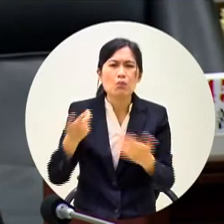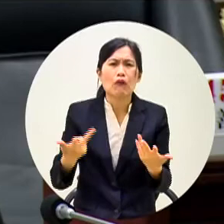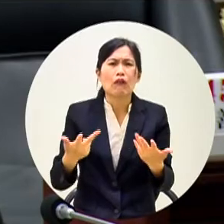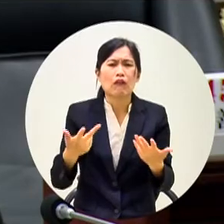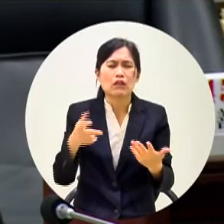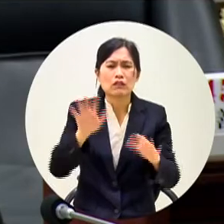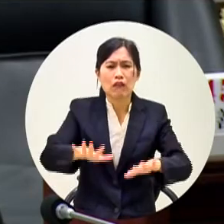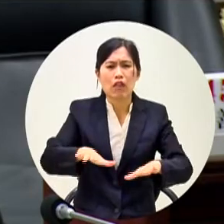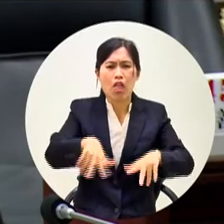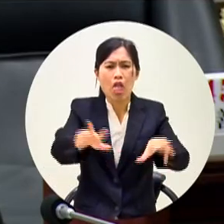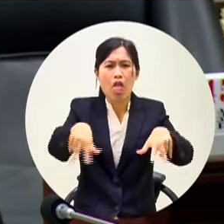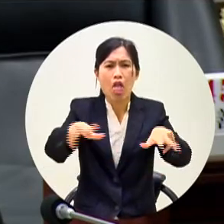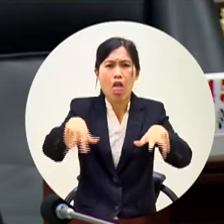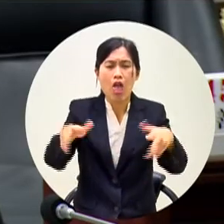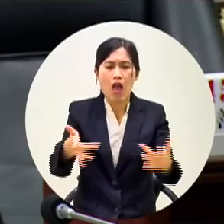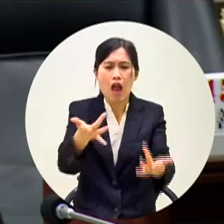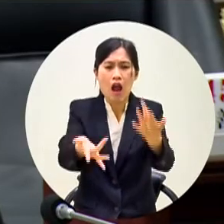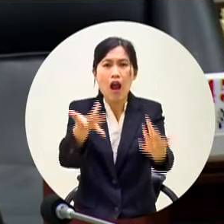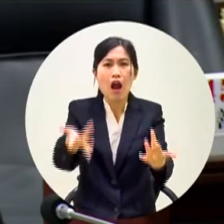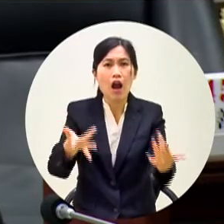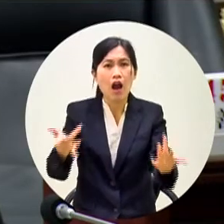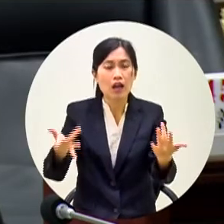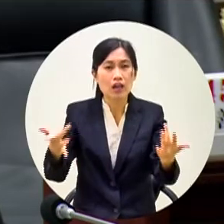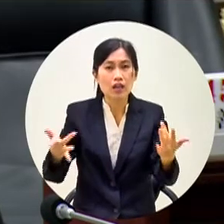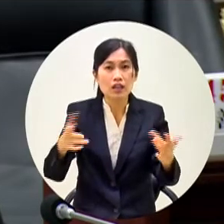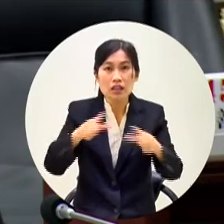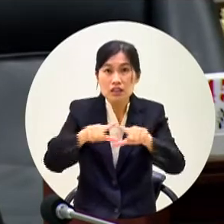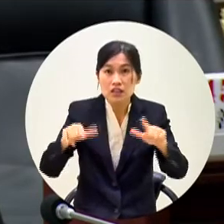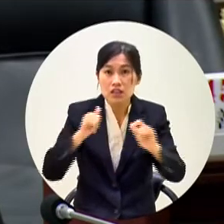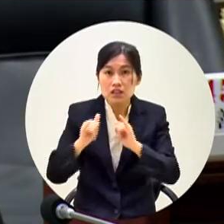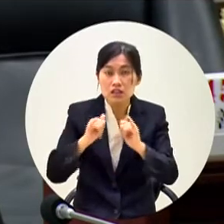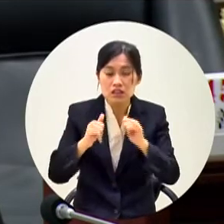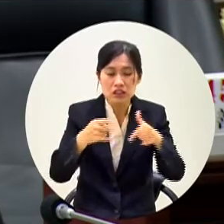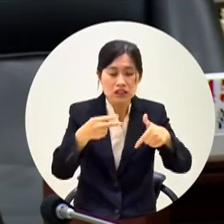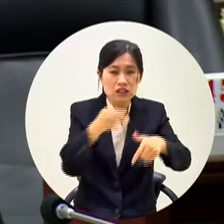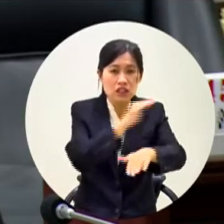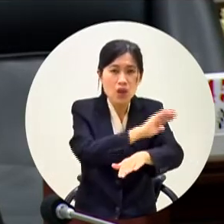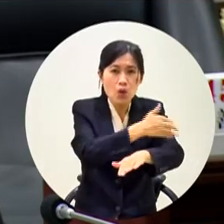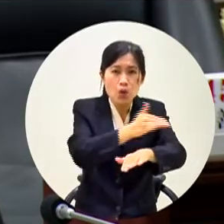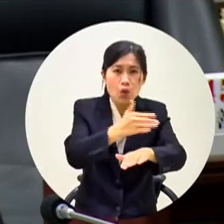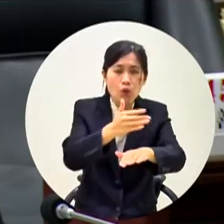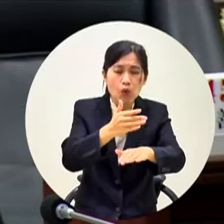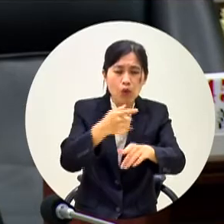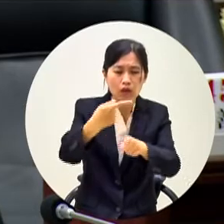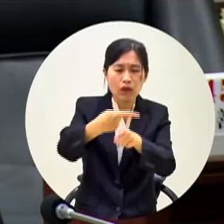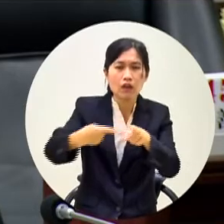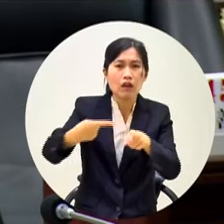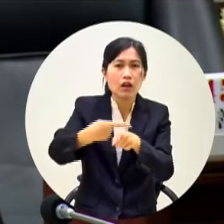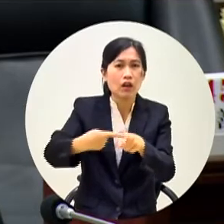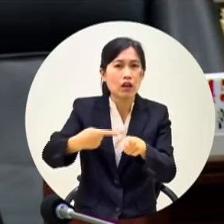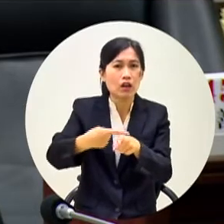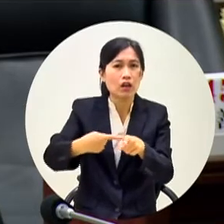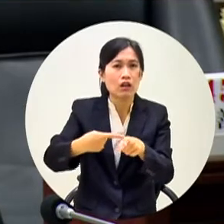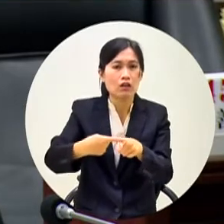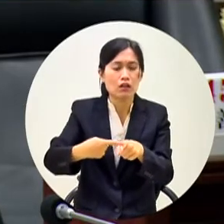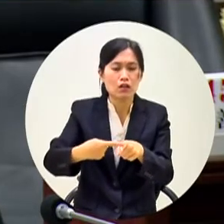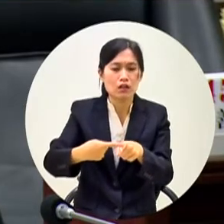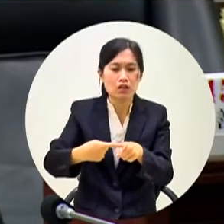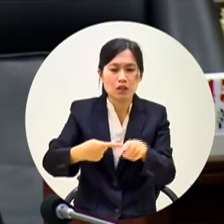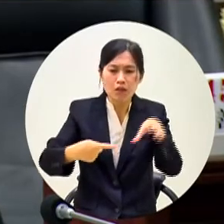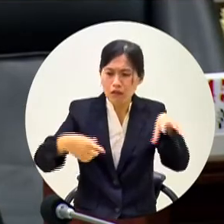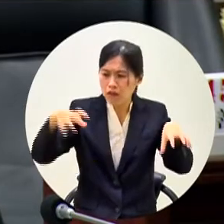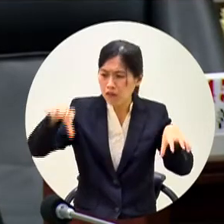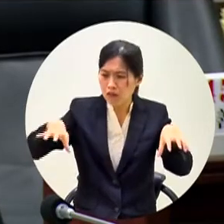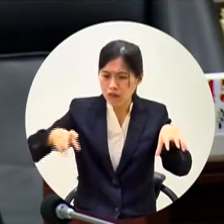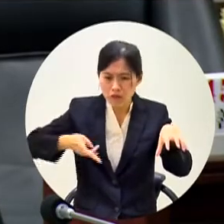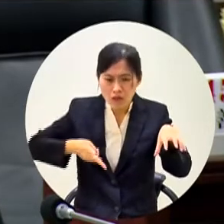样臭啦，啊，这我伫大社甲林务隔界这个中央啊，啊，你阻隔两个区连接的